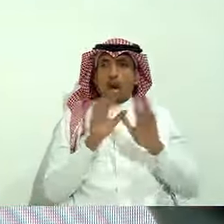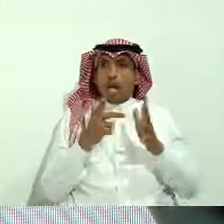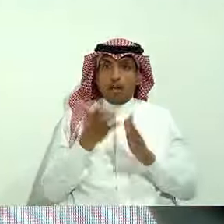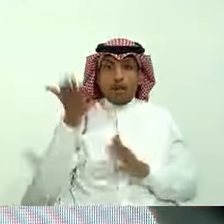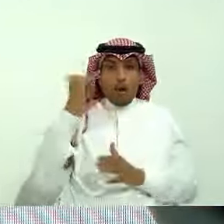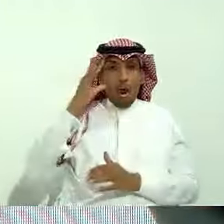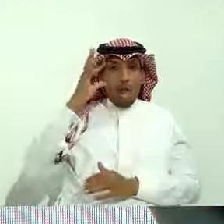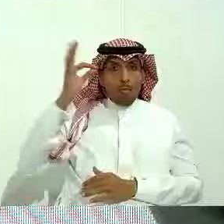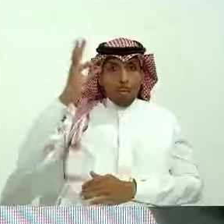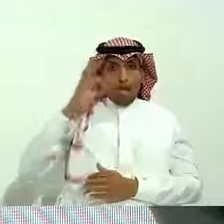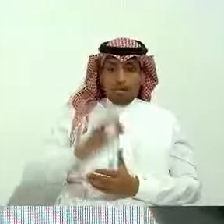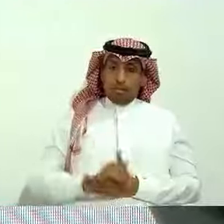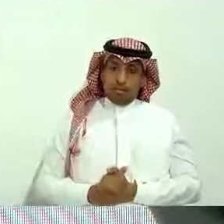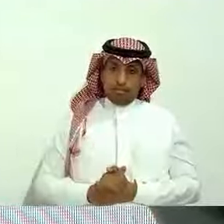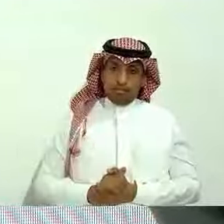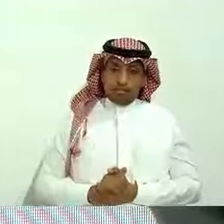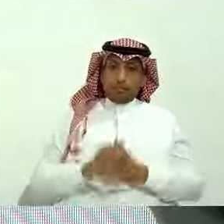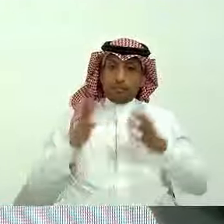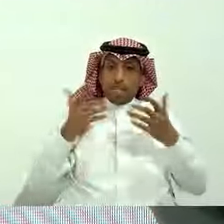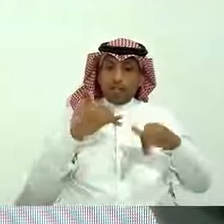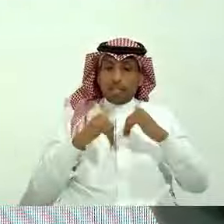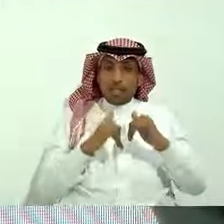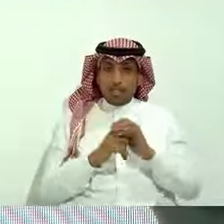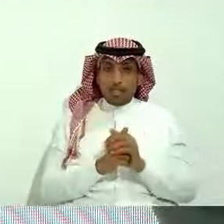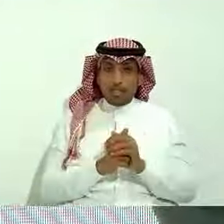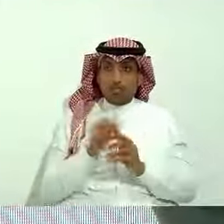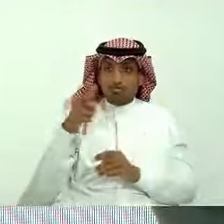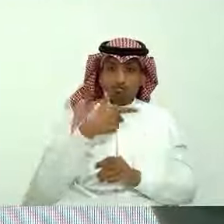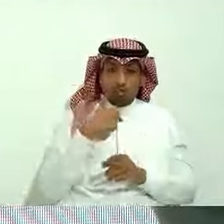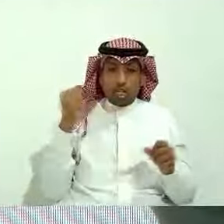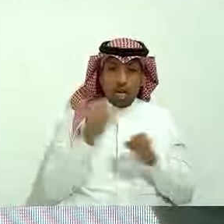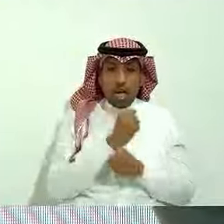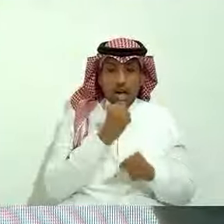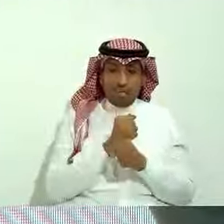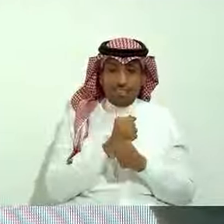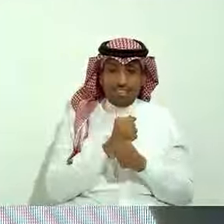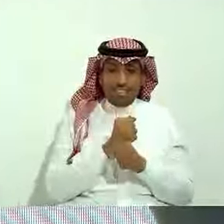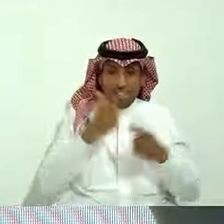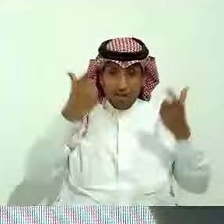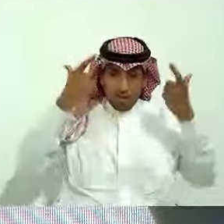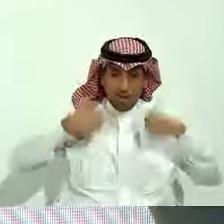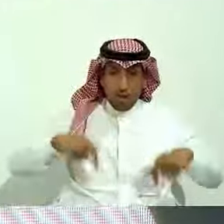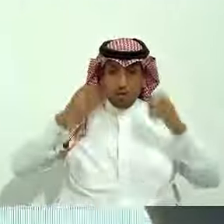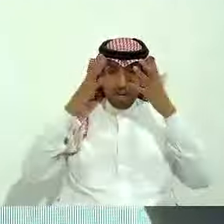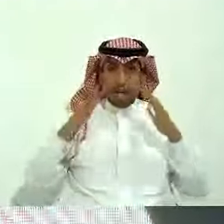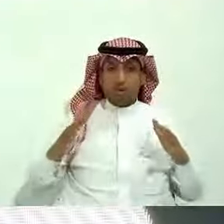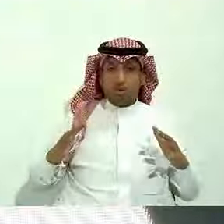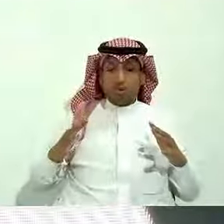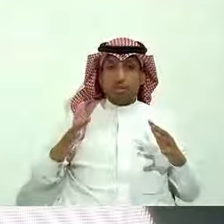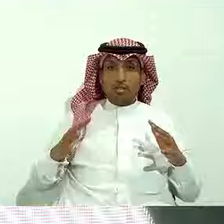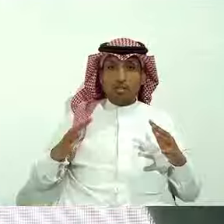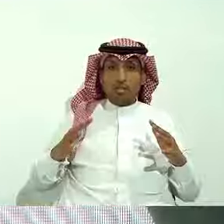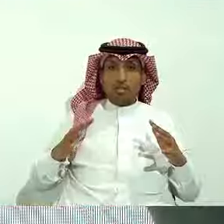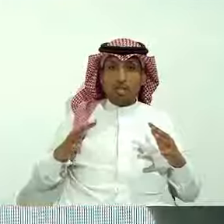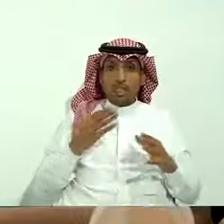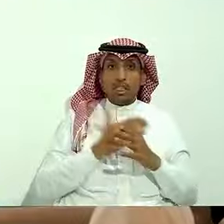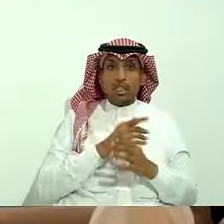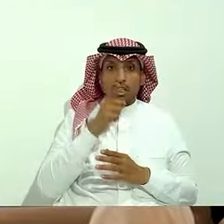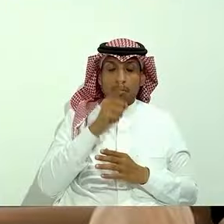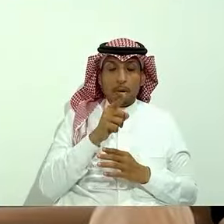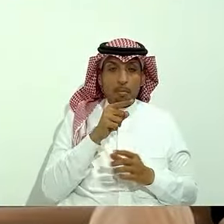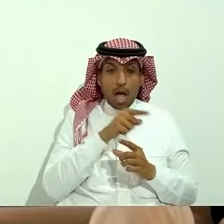مبدعين إلى درجة أنه يبون يعملون ذيل للثوب العروس بحيث أن الطول من